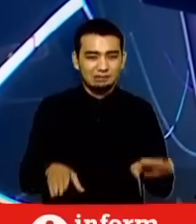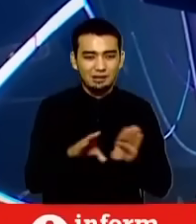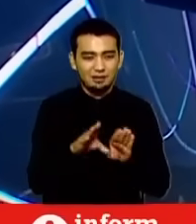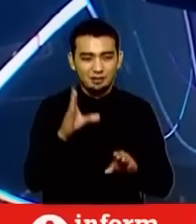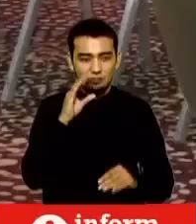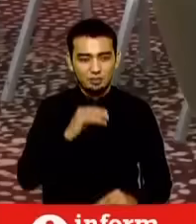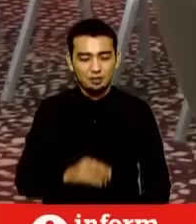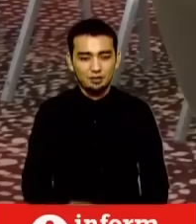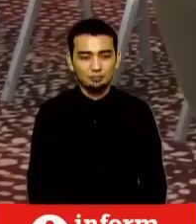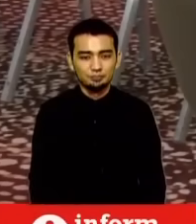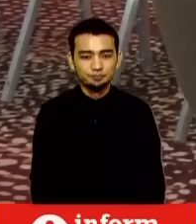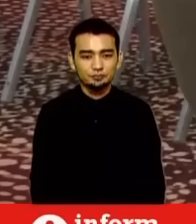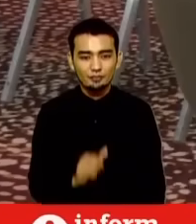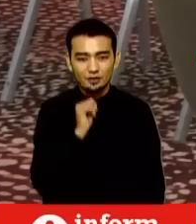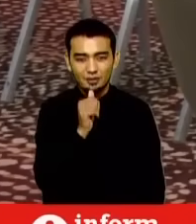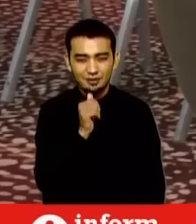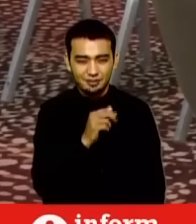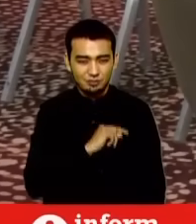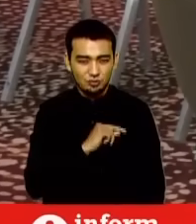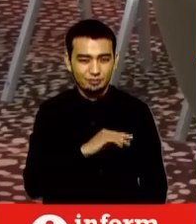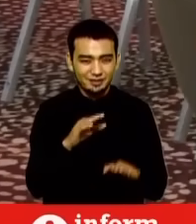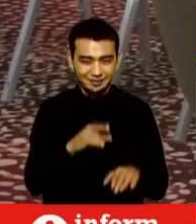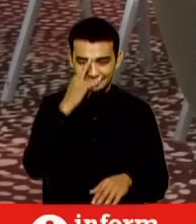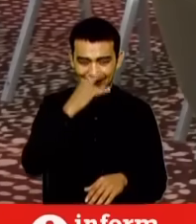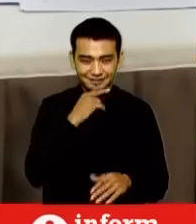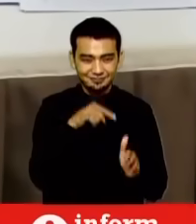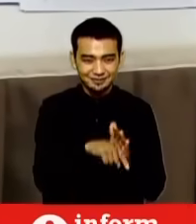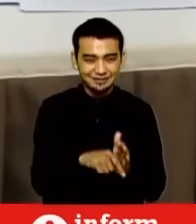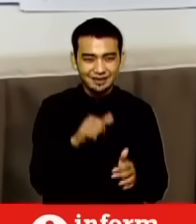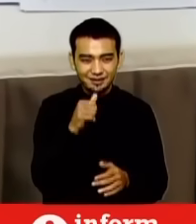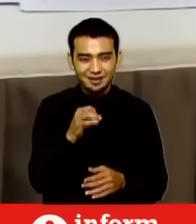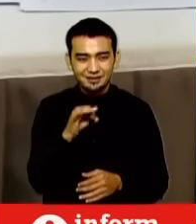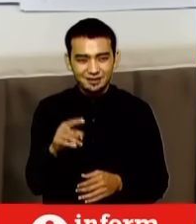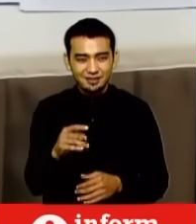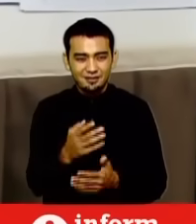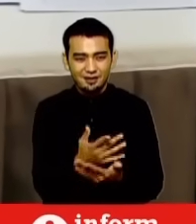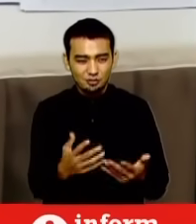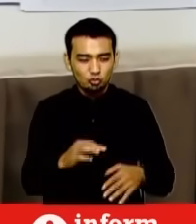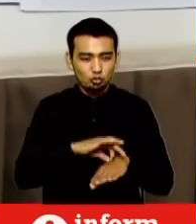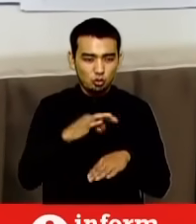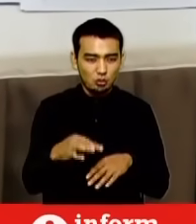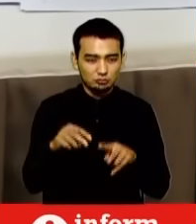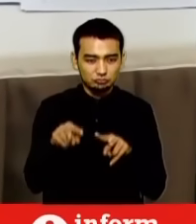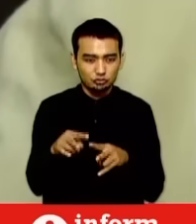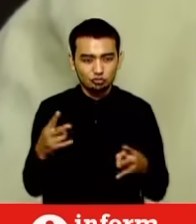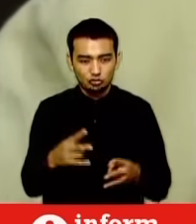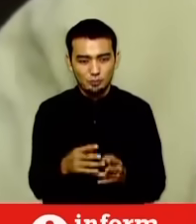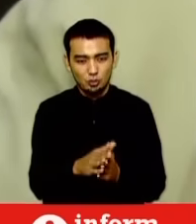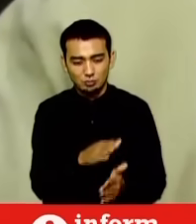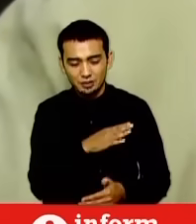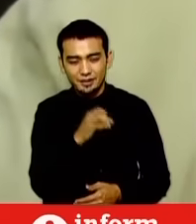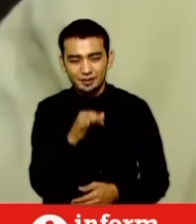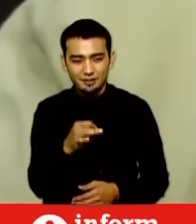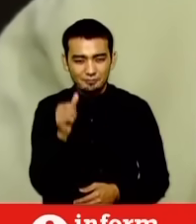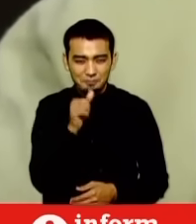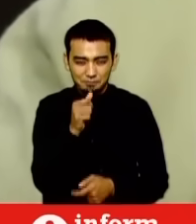екен. Қант қауымдастығының өкілдері Қазақстан аумағына кіргізілген әр көлік қатаң бақылауға алынуы керек деп санайды. Пікірлерінше,